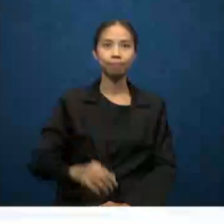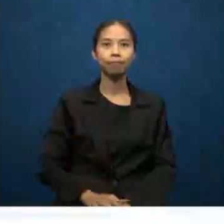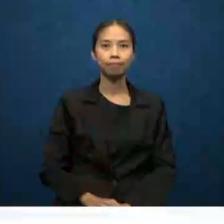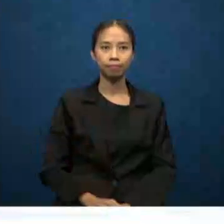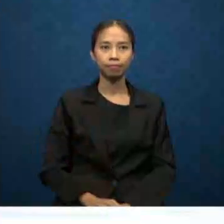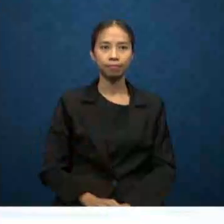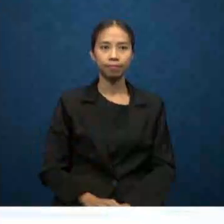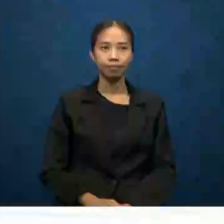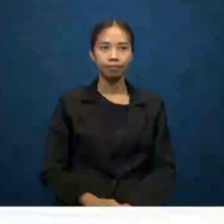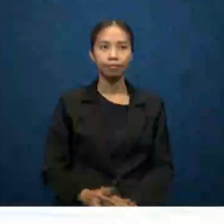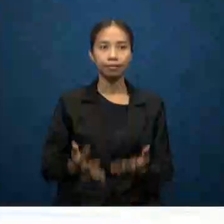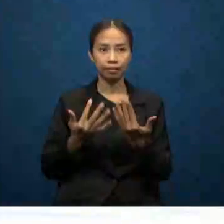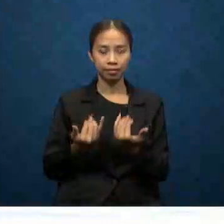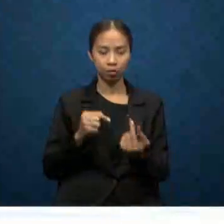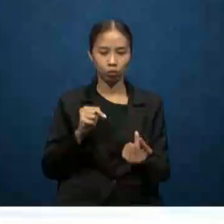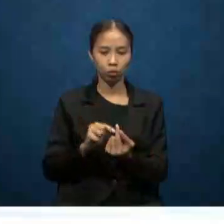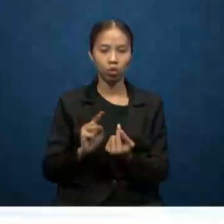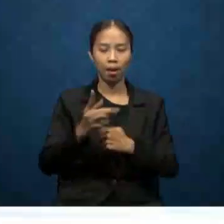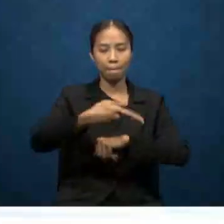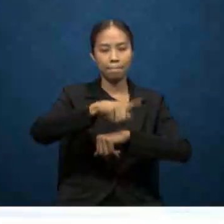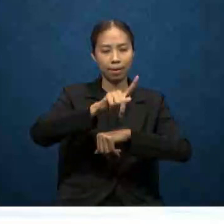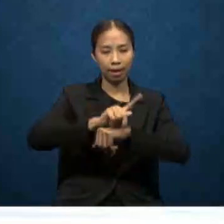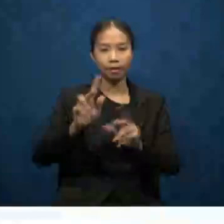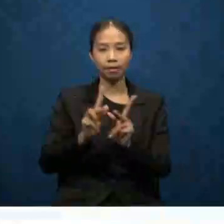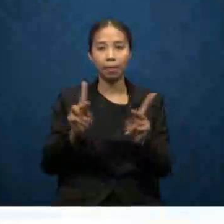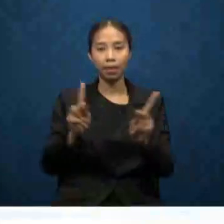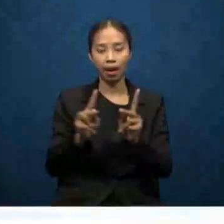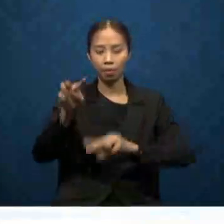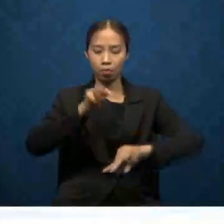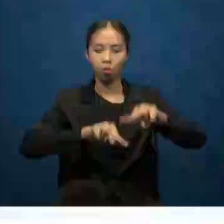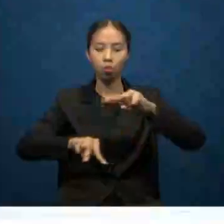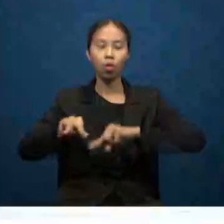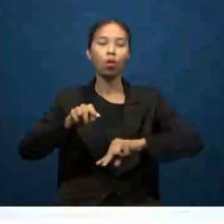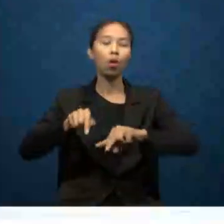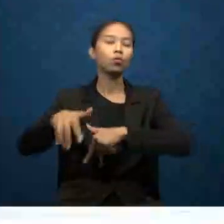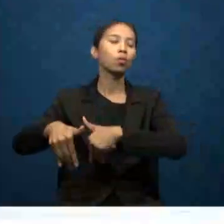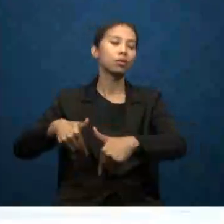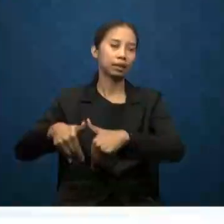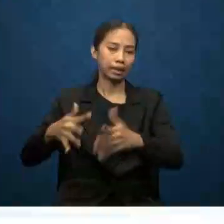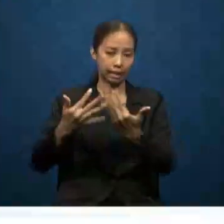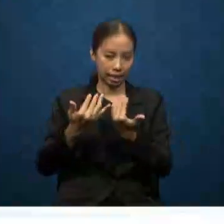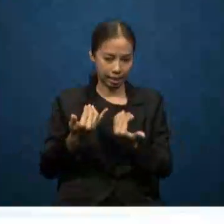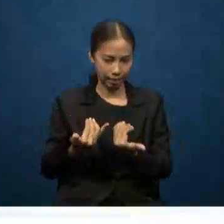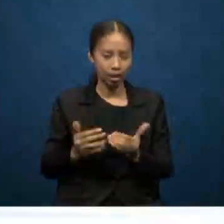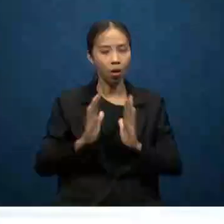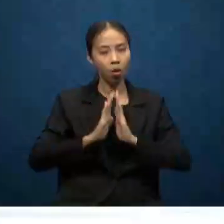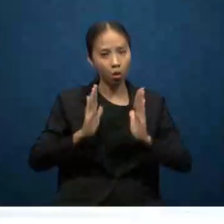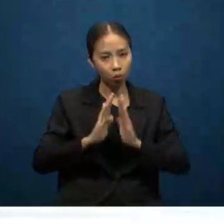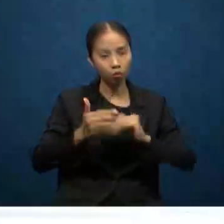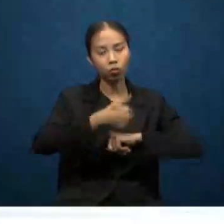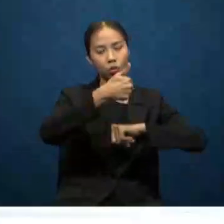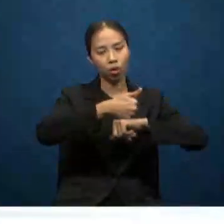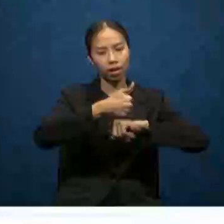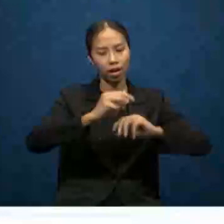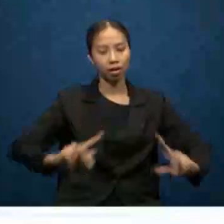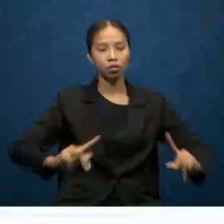และประทานขณะกำฏิการการปุกครองท้องถินวุธิษภาใครขอบกราบขอบคุณท่านนายกรธมุตรีในฐานนำรวากลกระสว